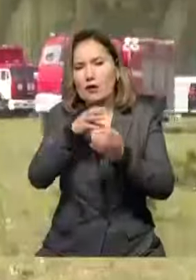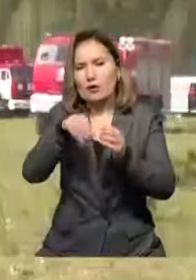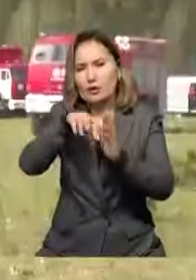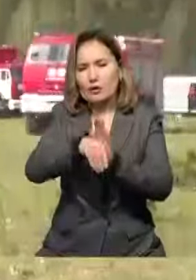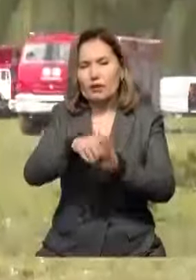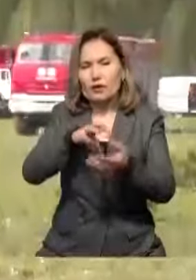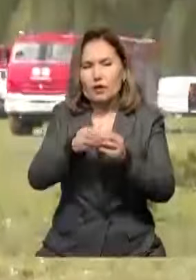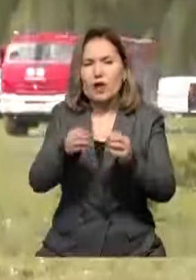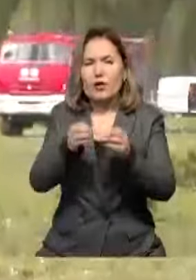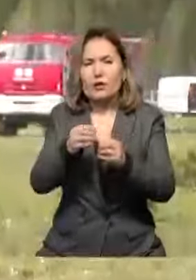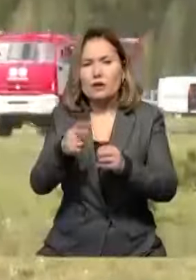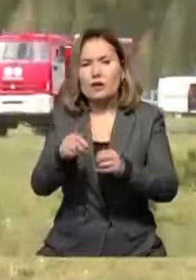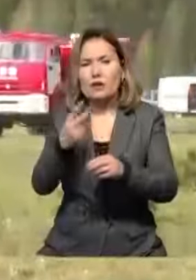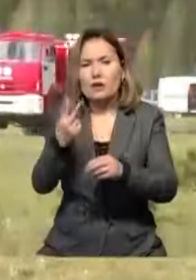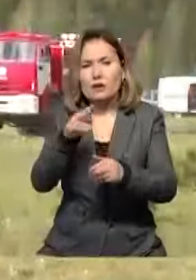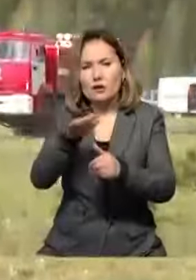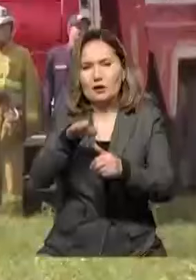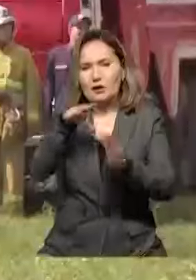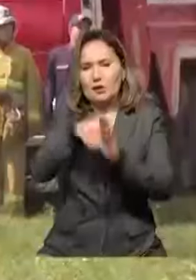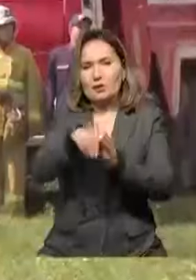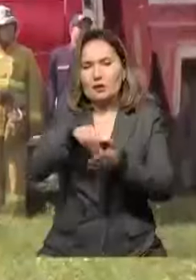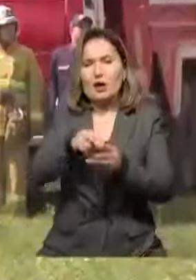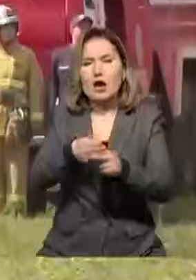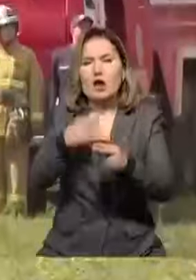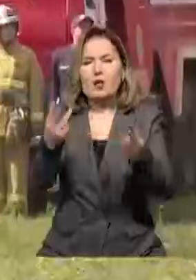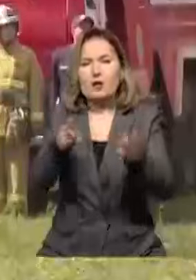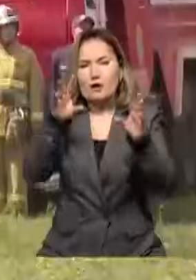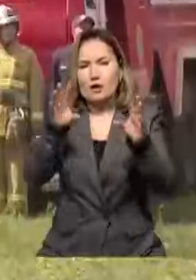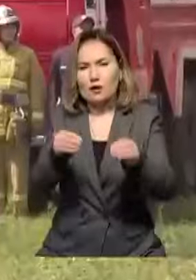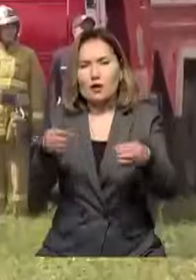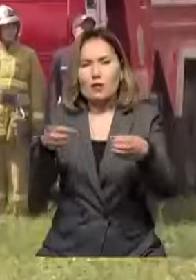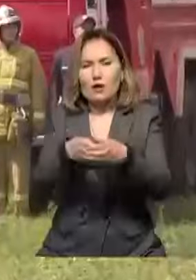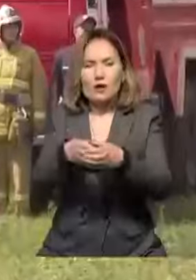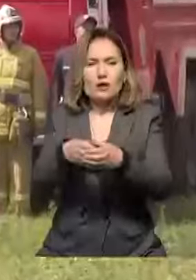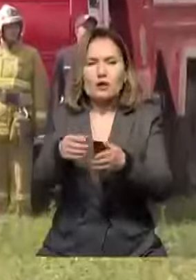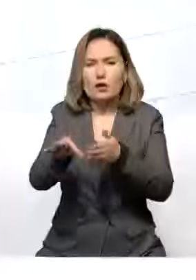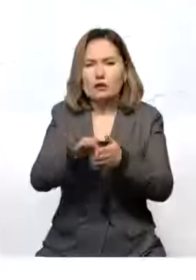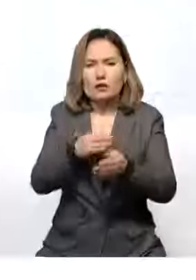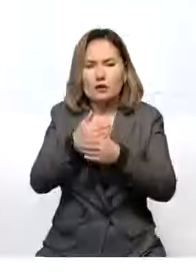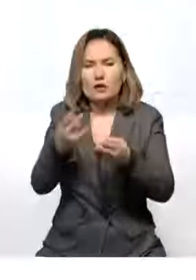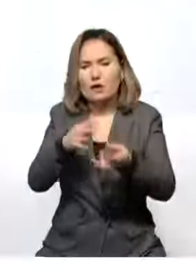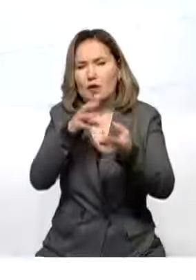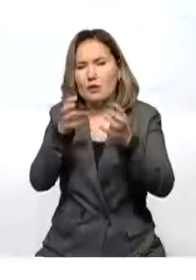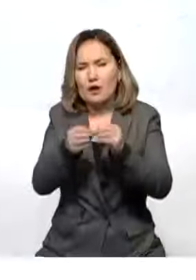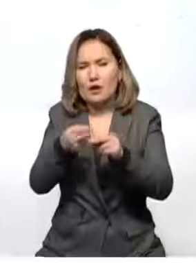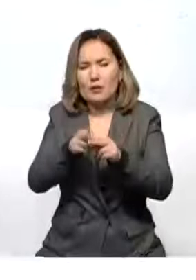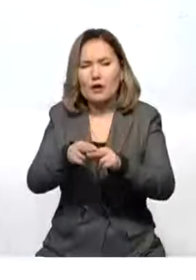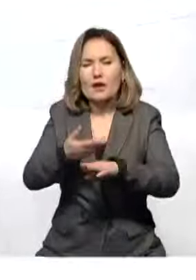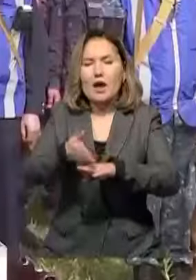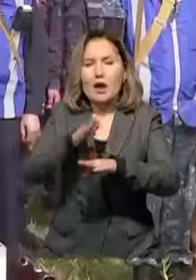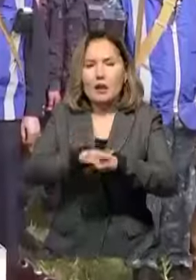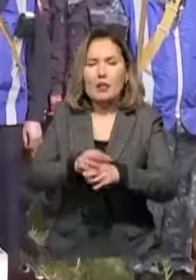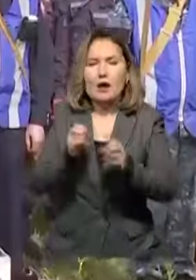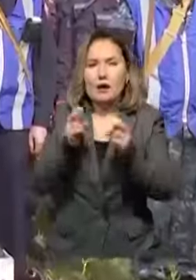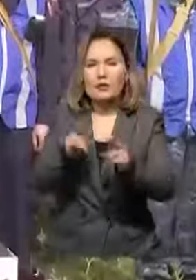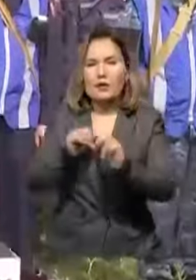10 гектардан асатын болса онда 2 тікұшақ жұмылдырылатын болады. Тілсіз жаудың уақыт пен орын таңдамайтыны белгілі. Сол үшін төтеншіліктер төтуден төнген қауіпке